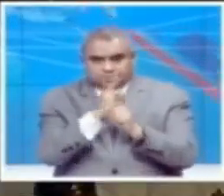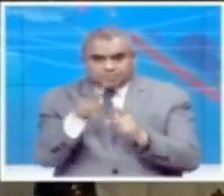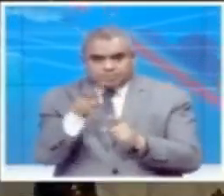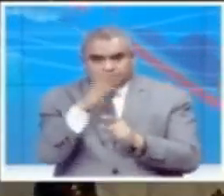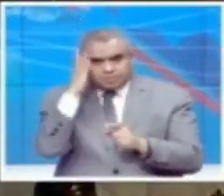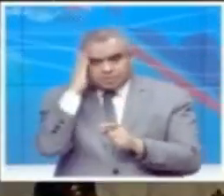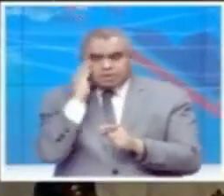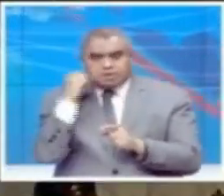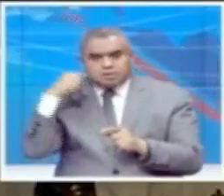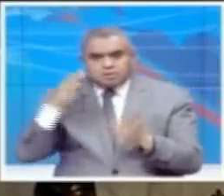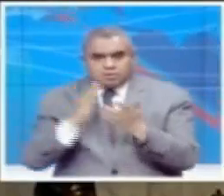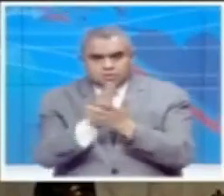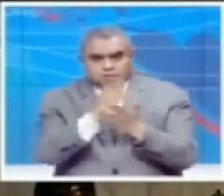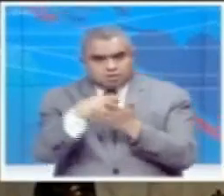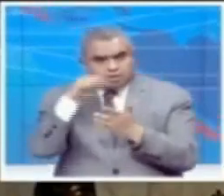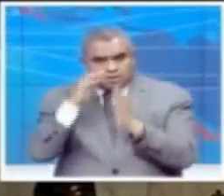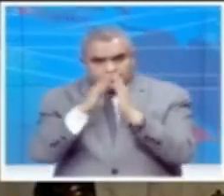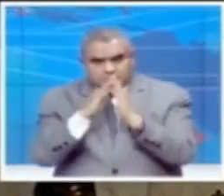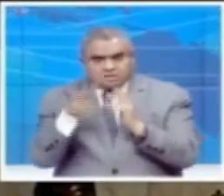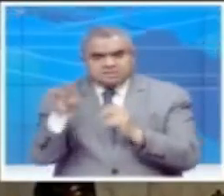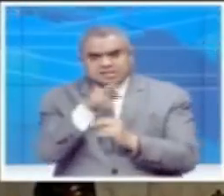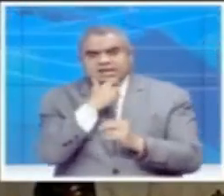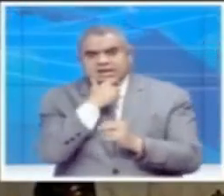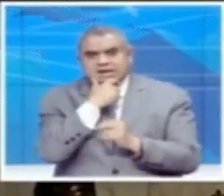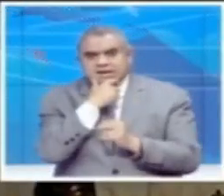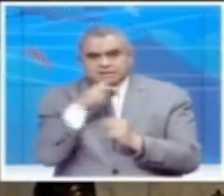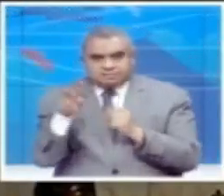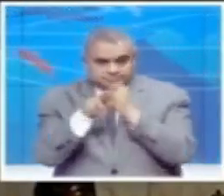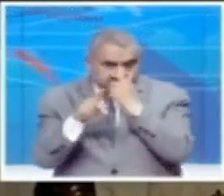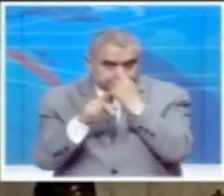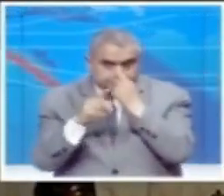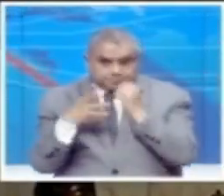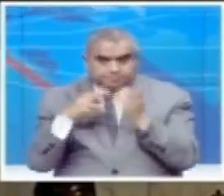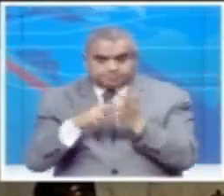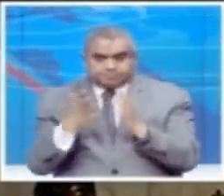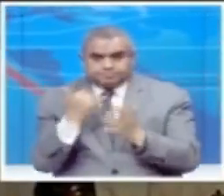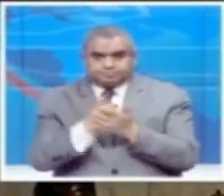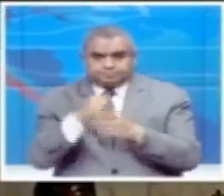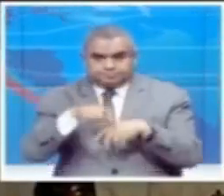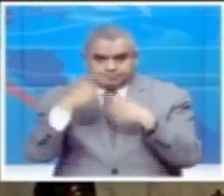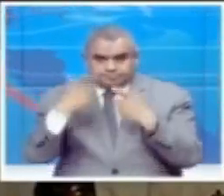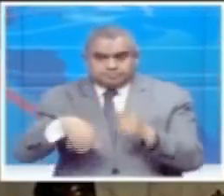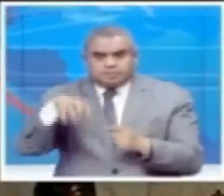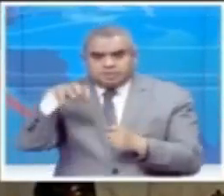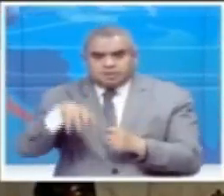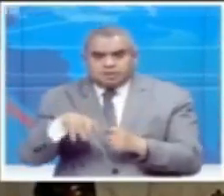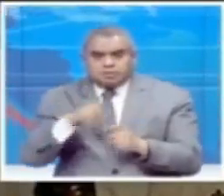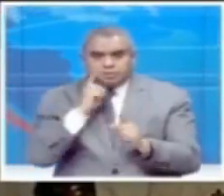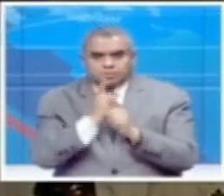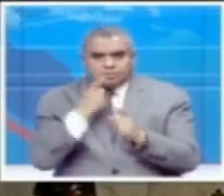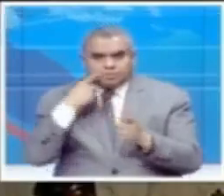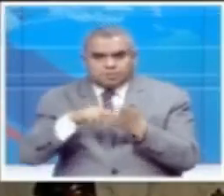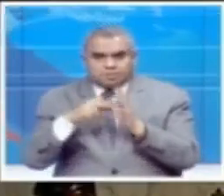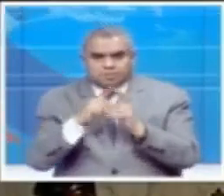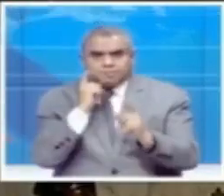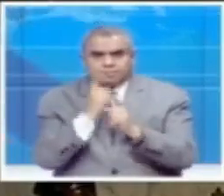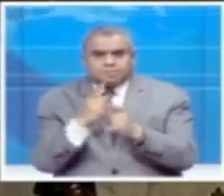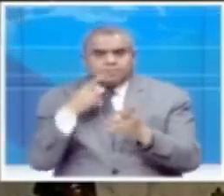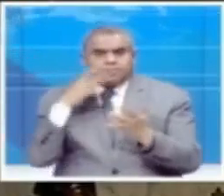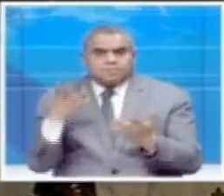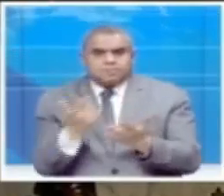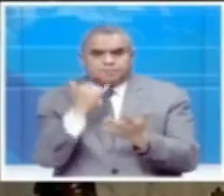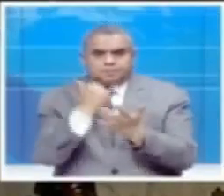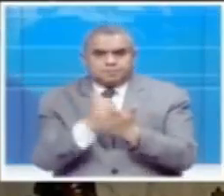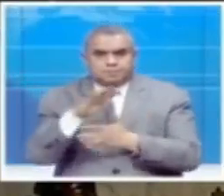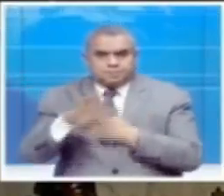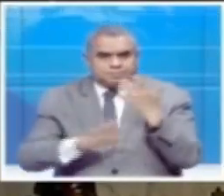وزير الخارجية سامح شكري ونظيره البريطاني دافيد كاميرون بالقاهرة. تناول اللقاء مجمل الأوضاع